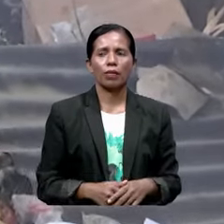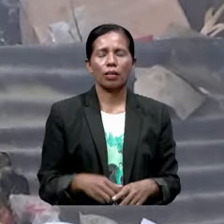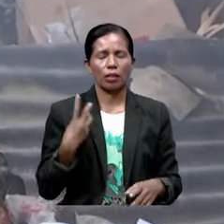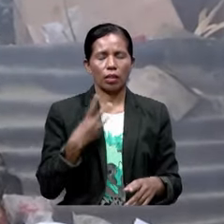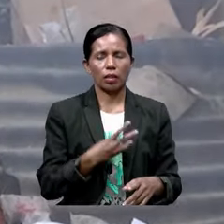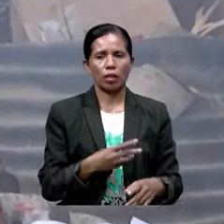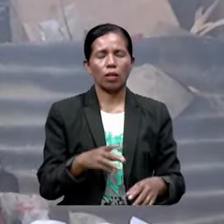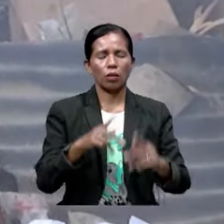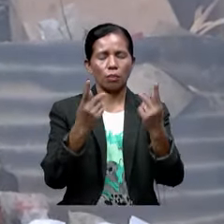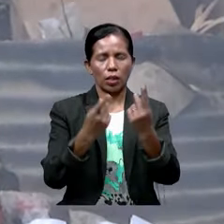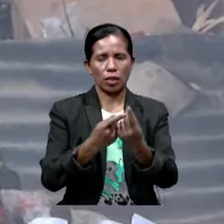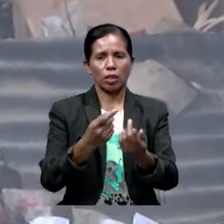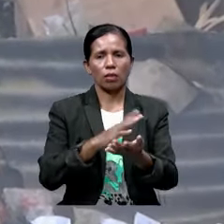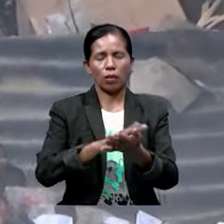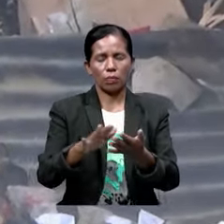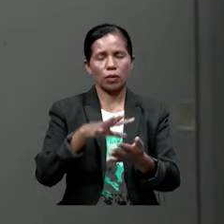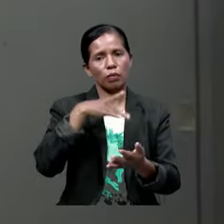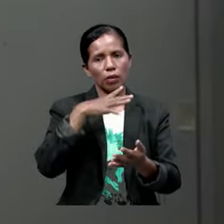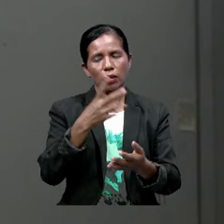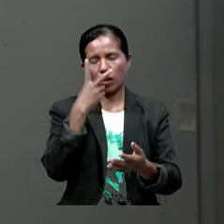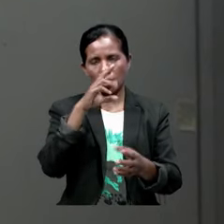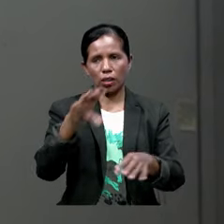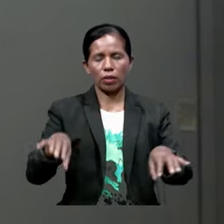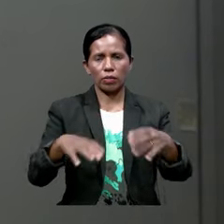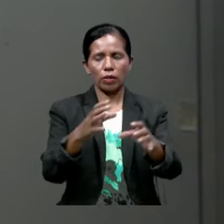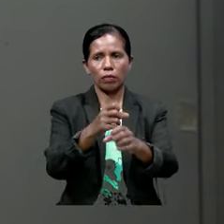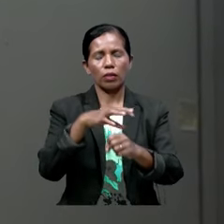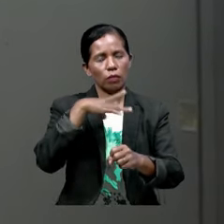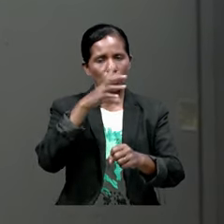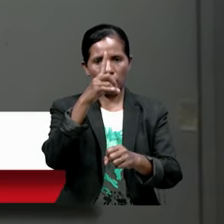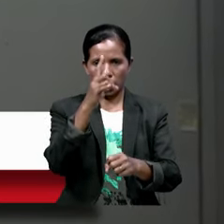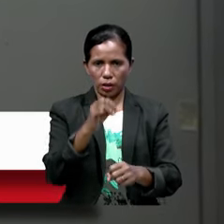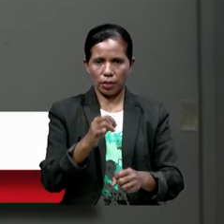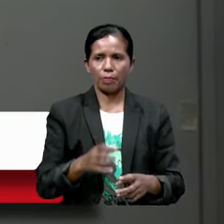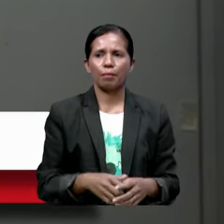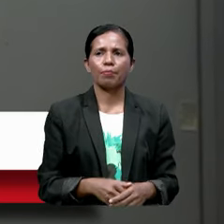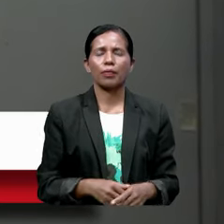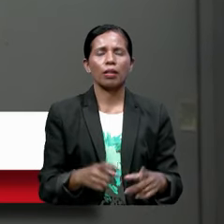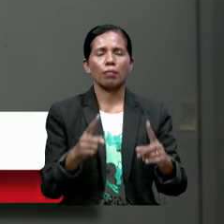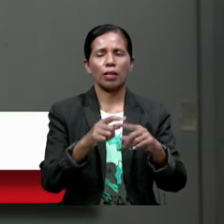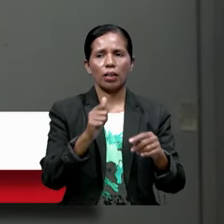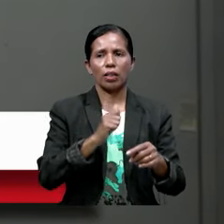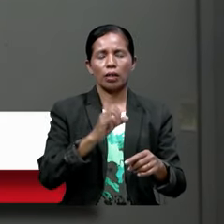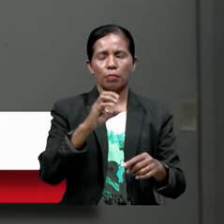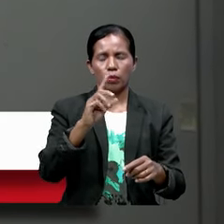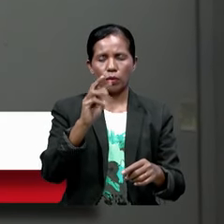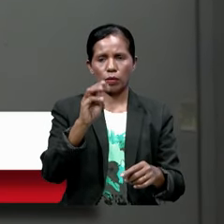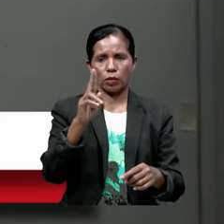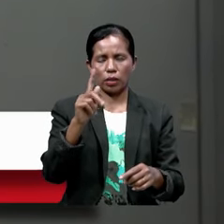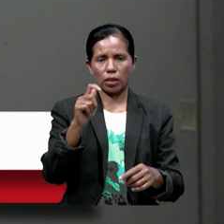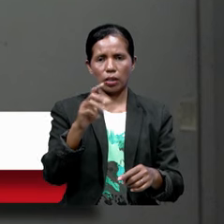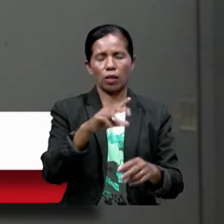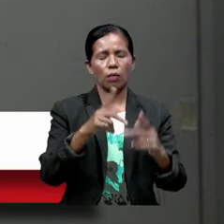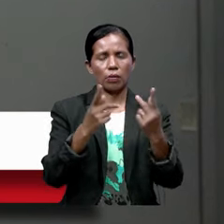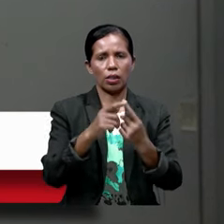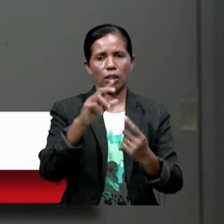na Li, makala lo serviço va fotilisu e dilila. Ba iha imuti né companhia gesa.